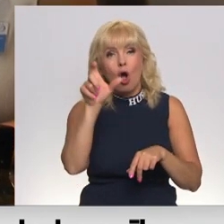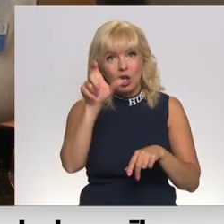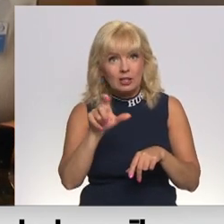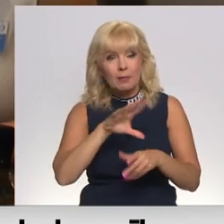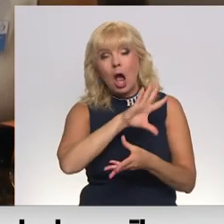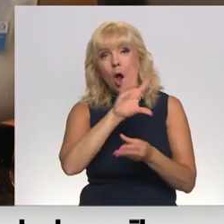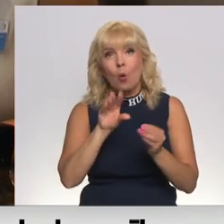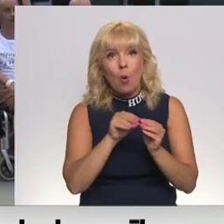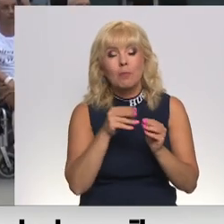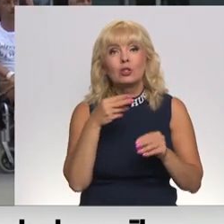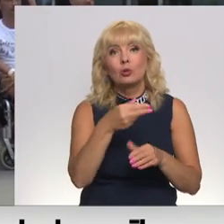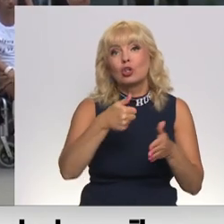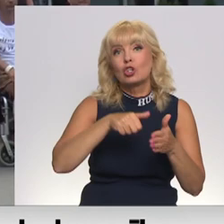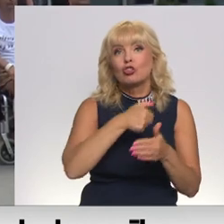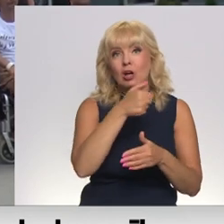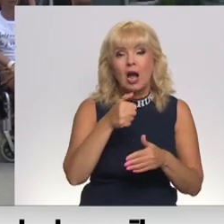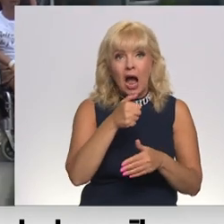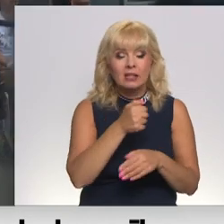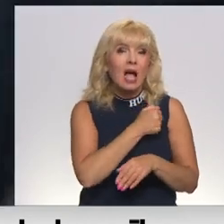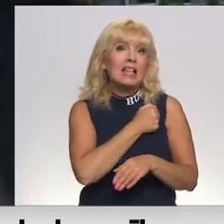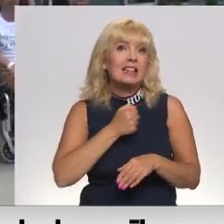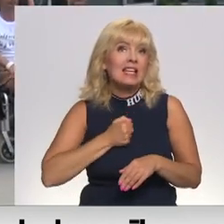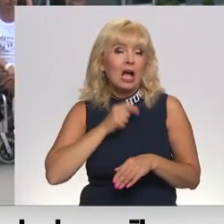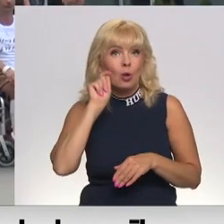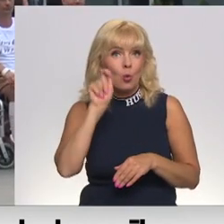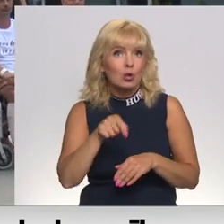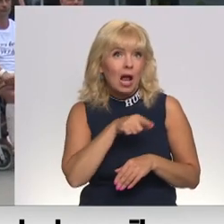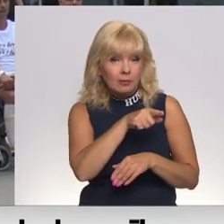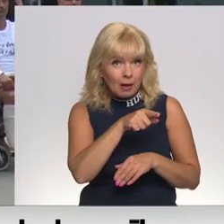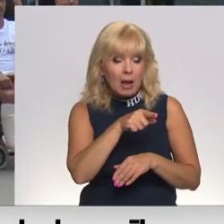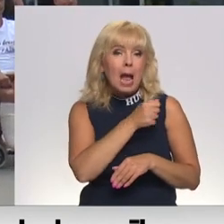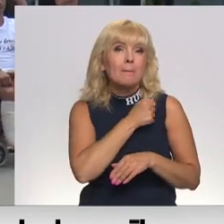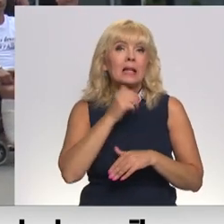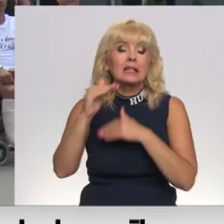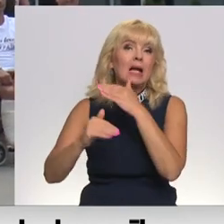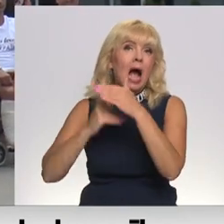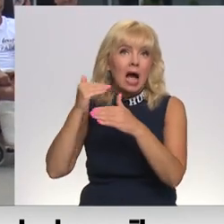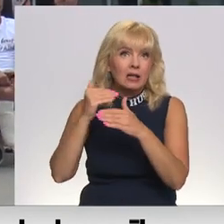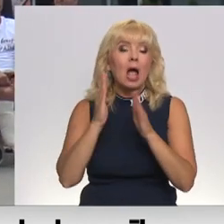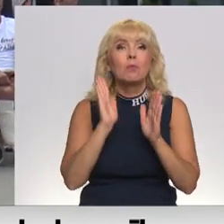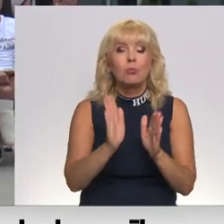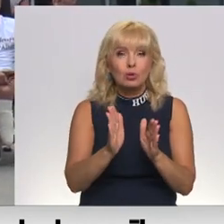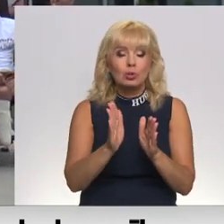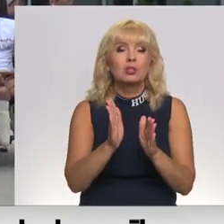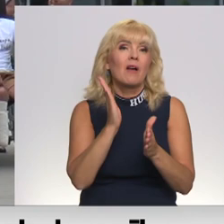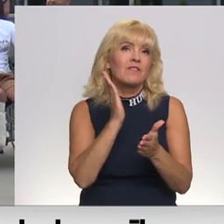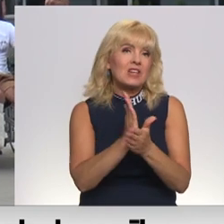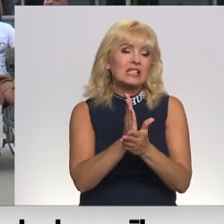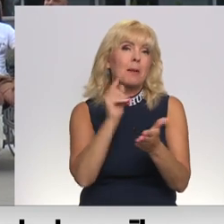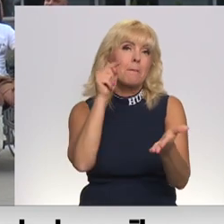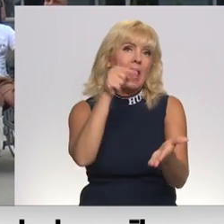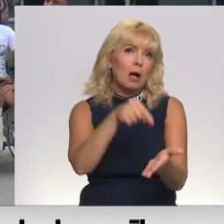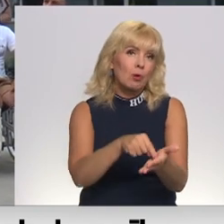kopš 2016. Gada dienu Ukrainas armijā, militārajai karjerai gan visticamāk tikšot pielikts punkts. Tagad